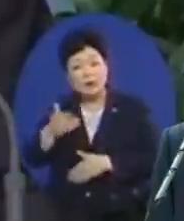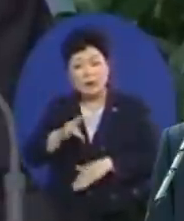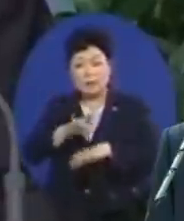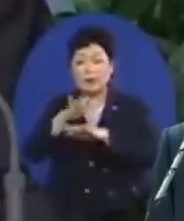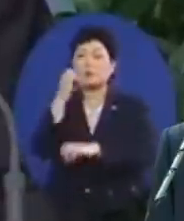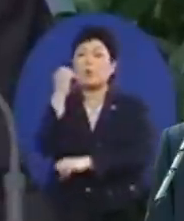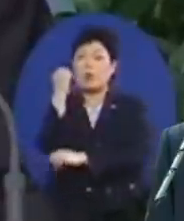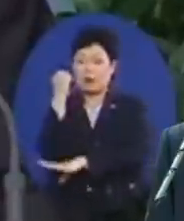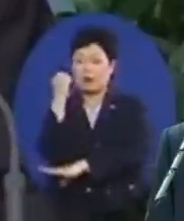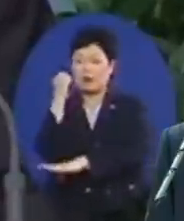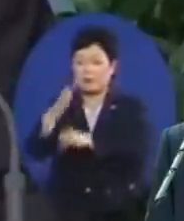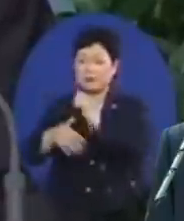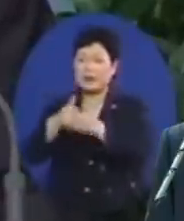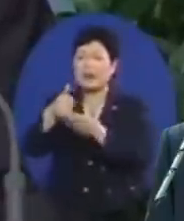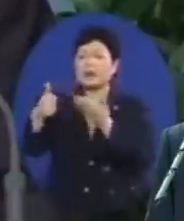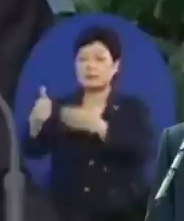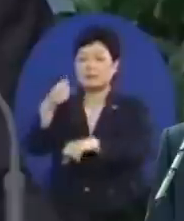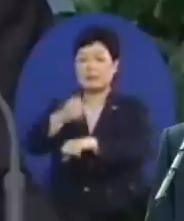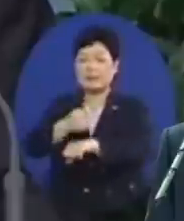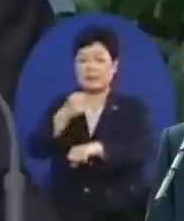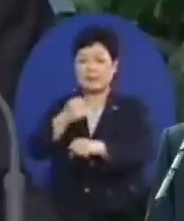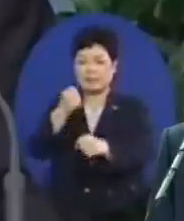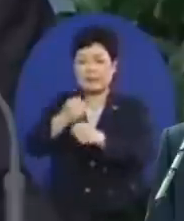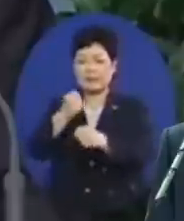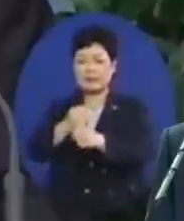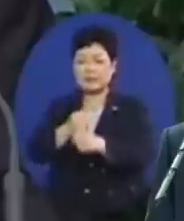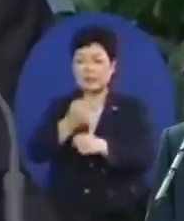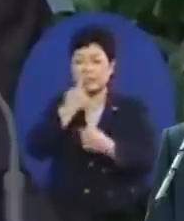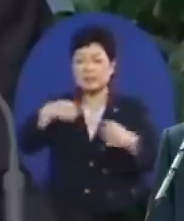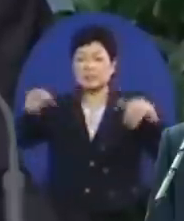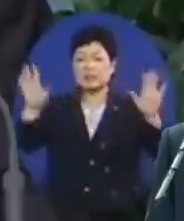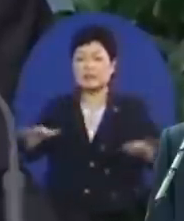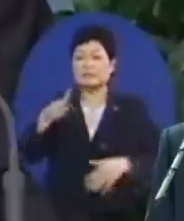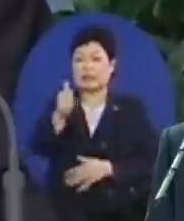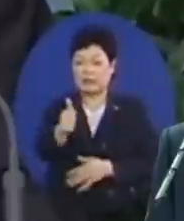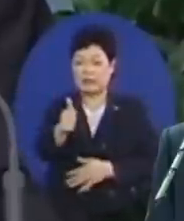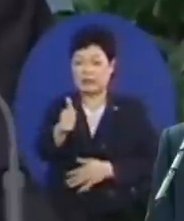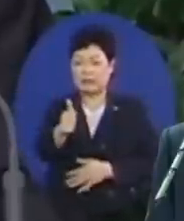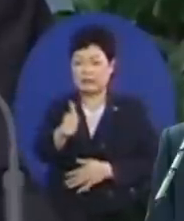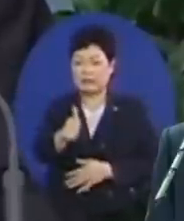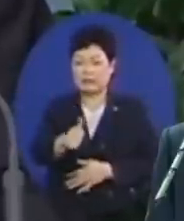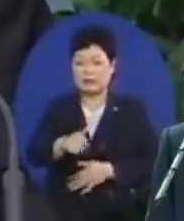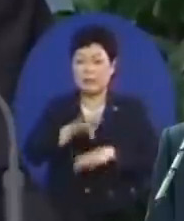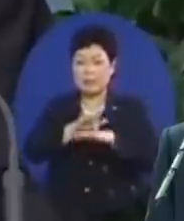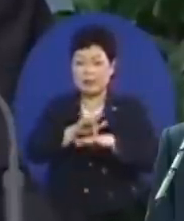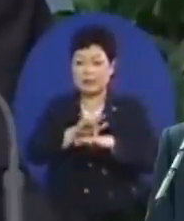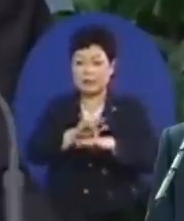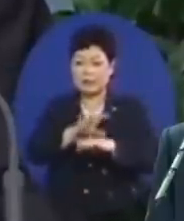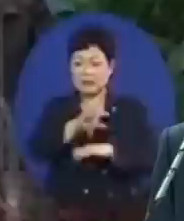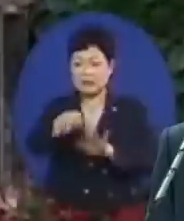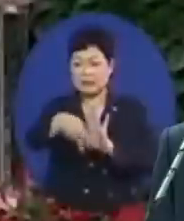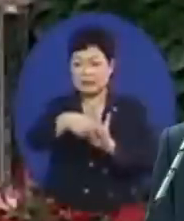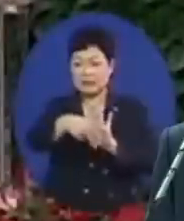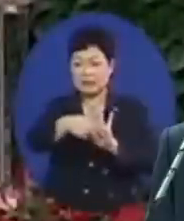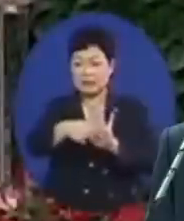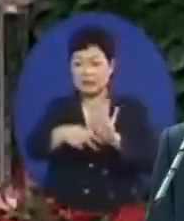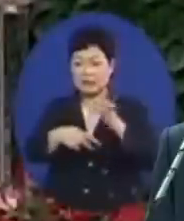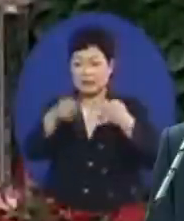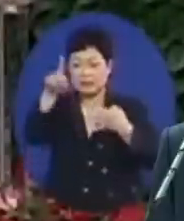원래 하나님이 만든 천사장이었습니다. 마귀는 이사야